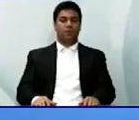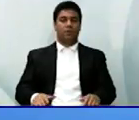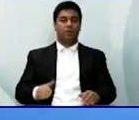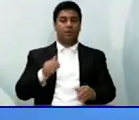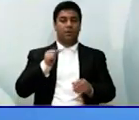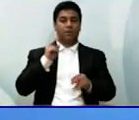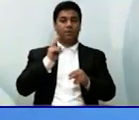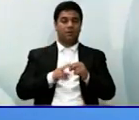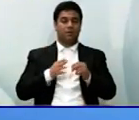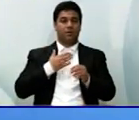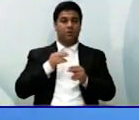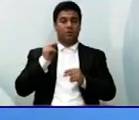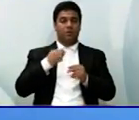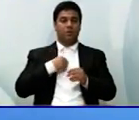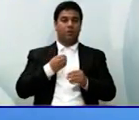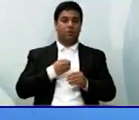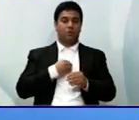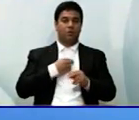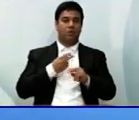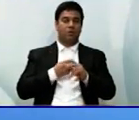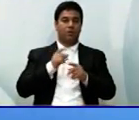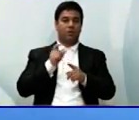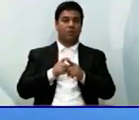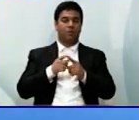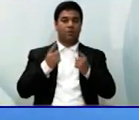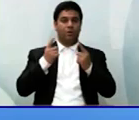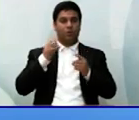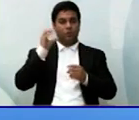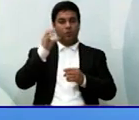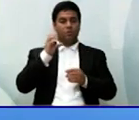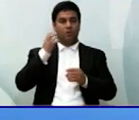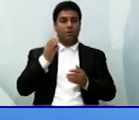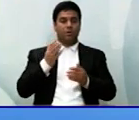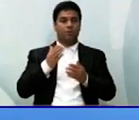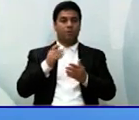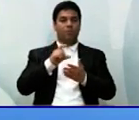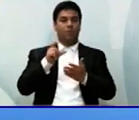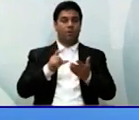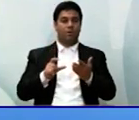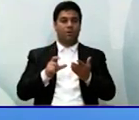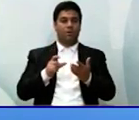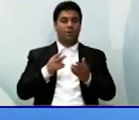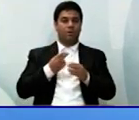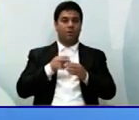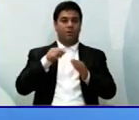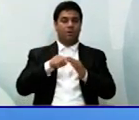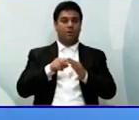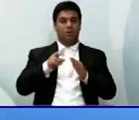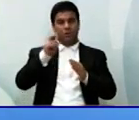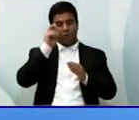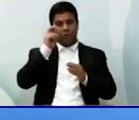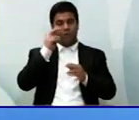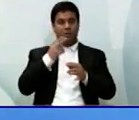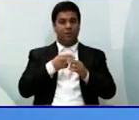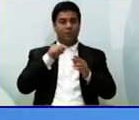А завершить наш урок я бы хотела словами великого узбекского поэта, мыслителя и